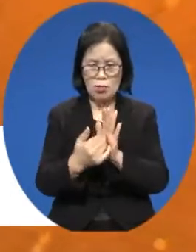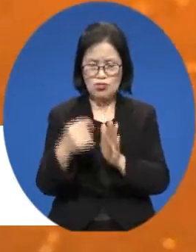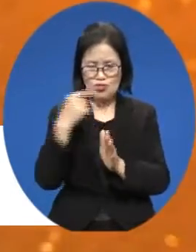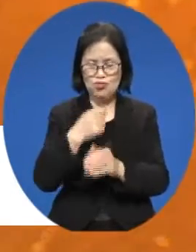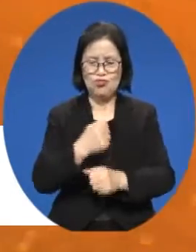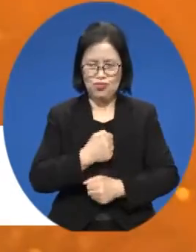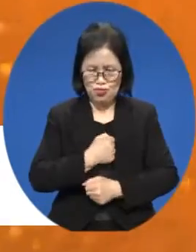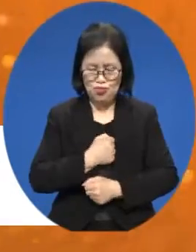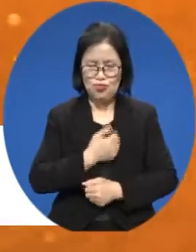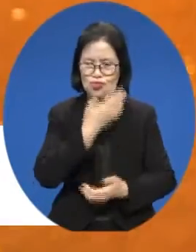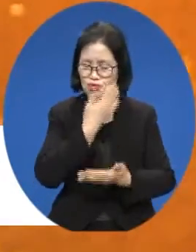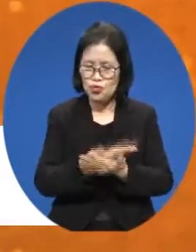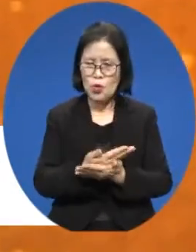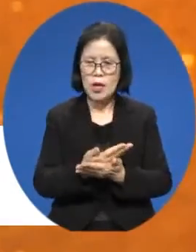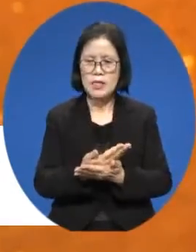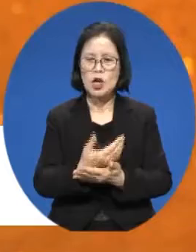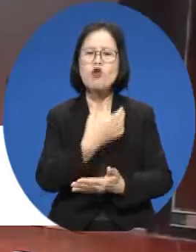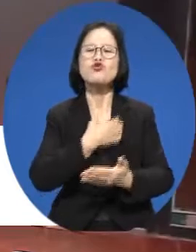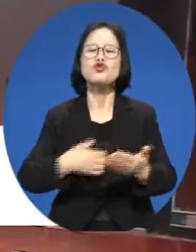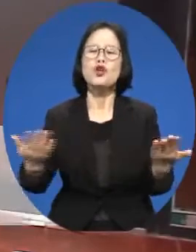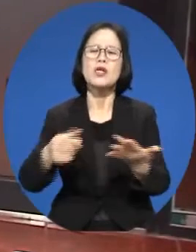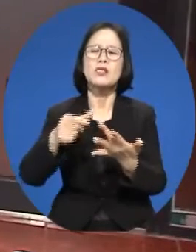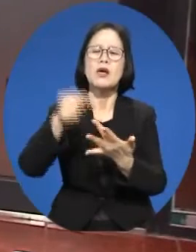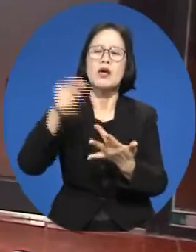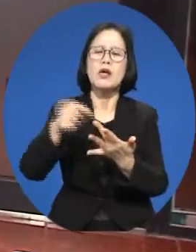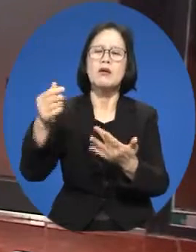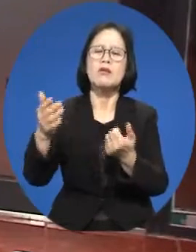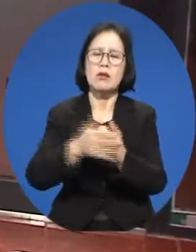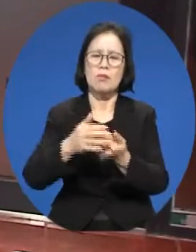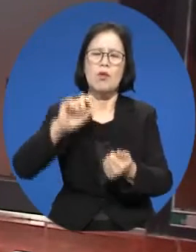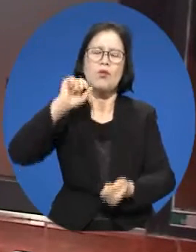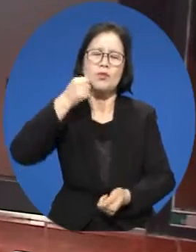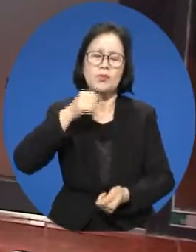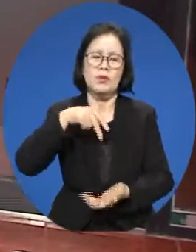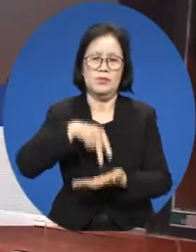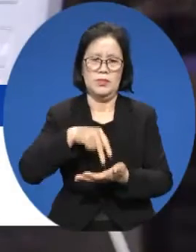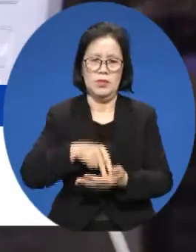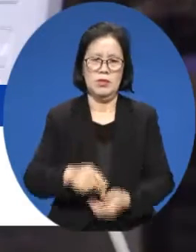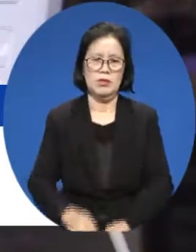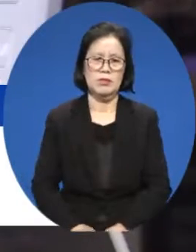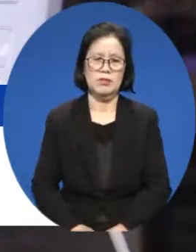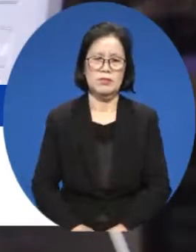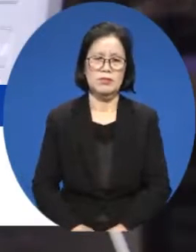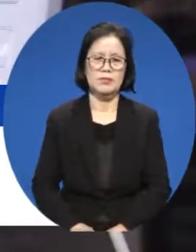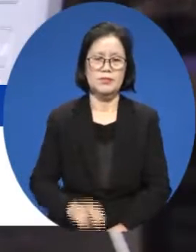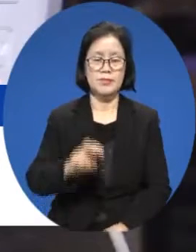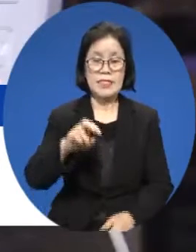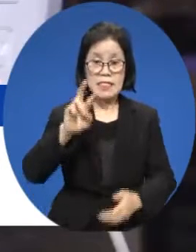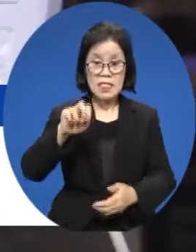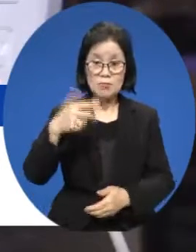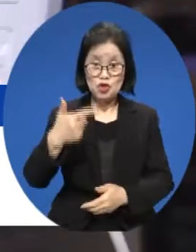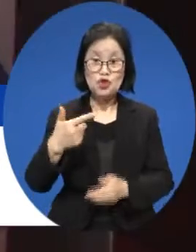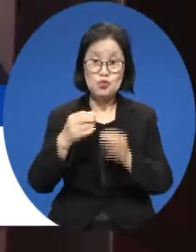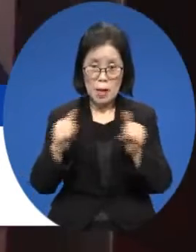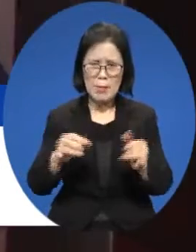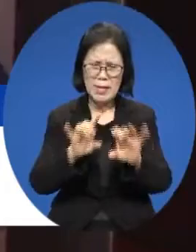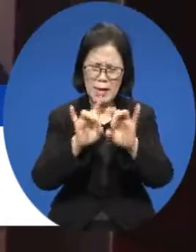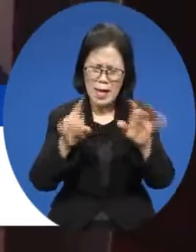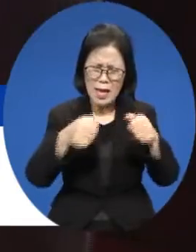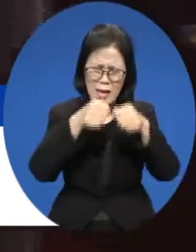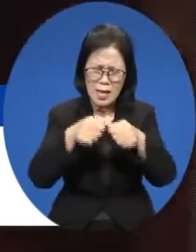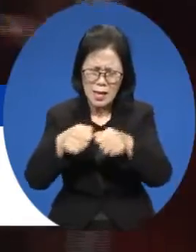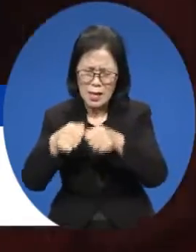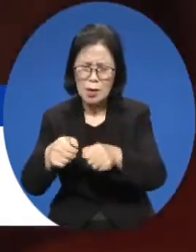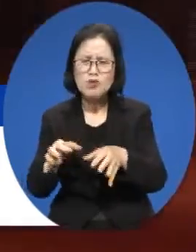구청에서 담당하는 선별 작업이니만큼 어렵다는 입장. 땅이 26만 개를 케이스를 다 따져보고 돈이 나간다는